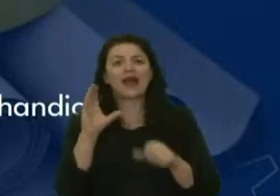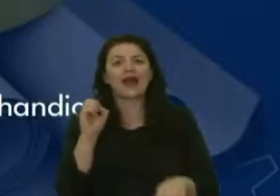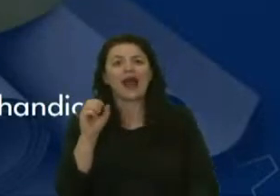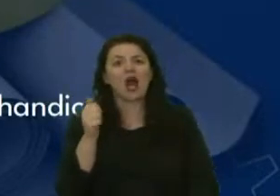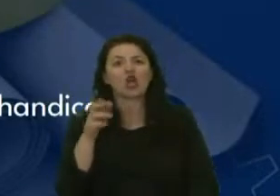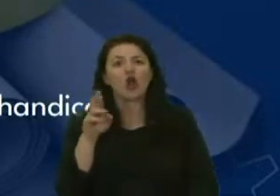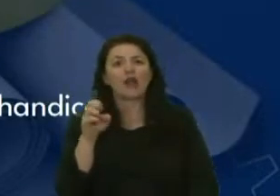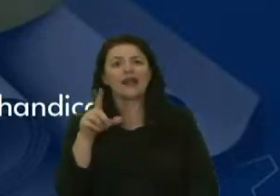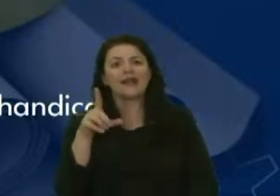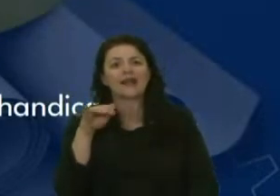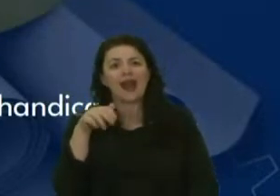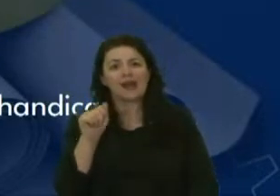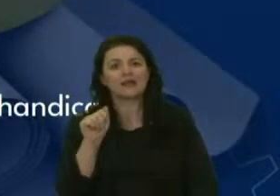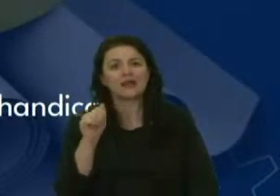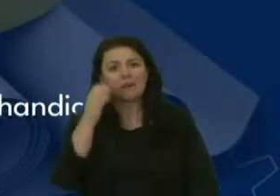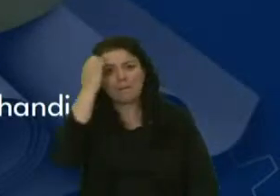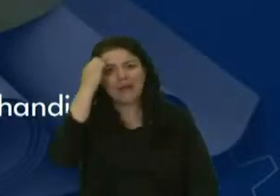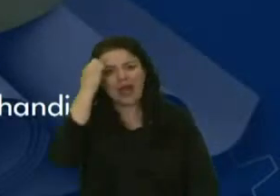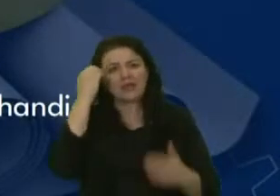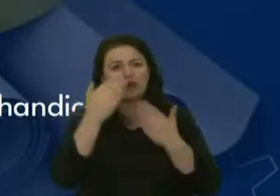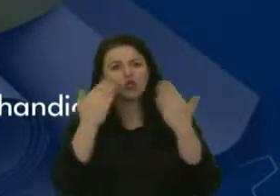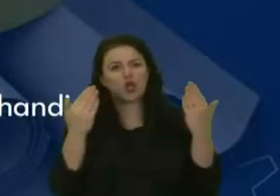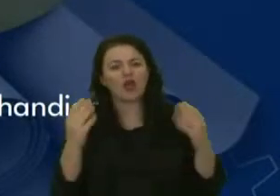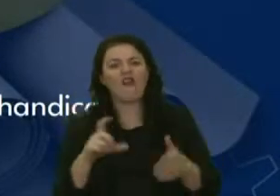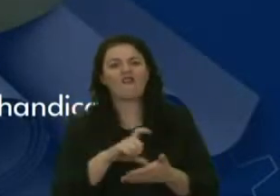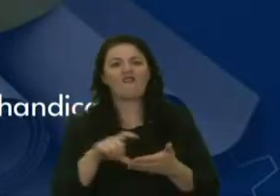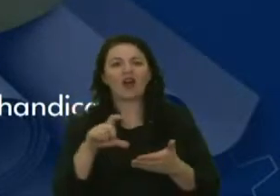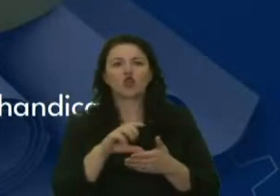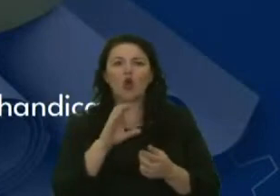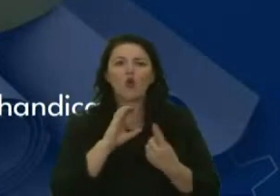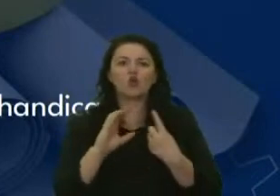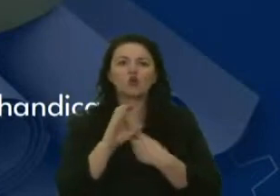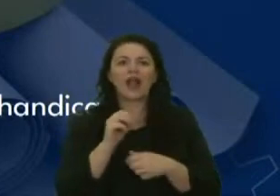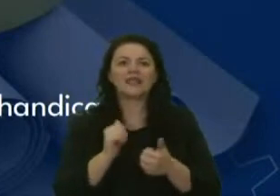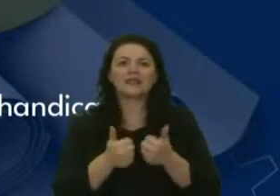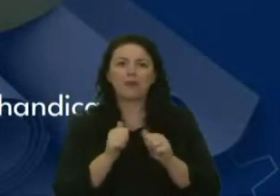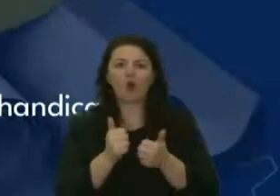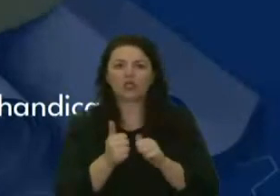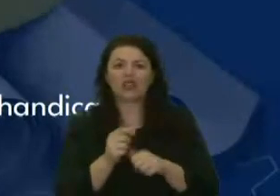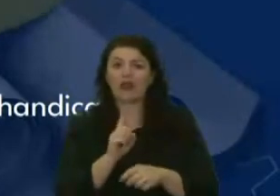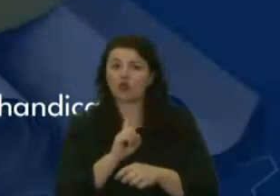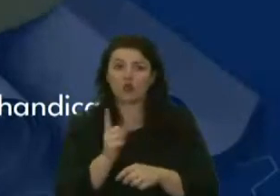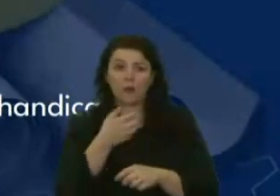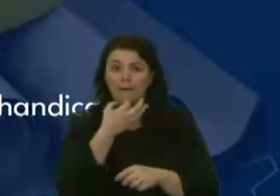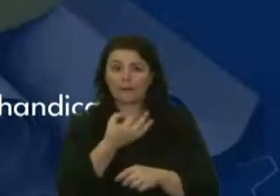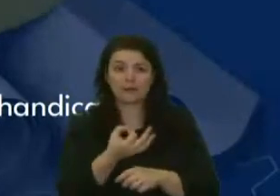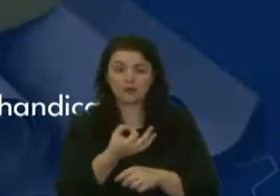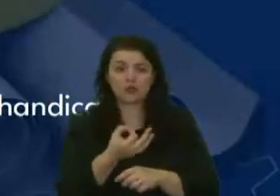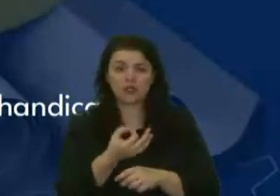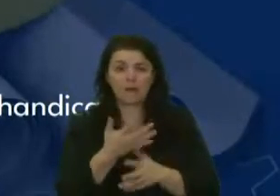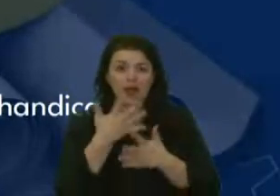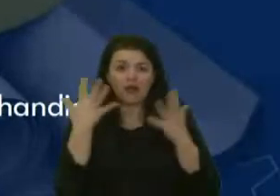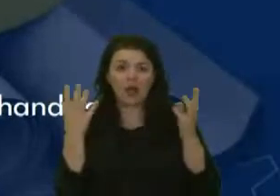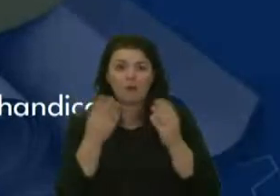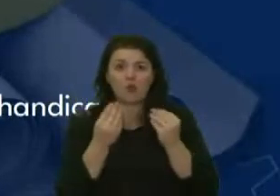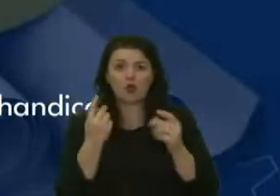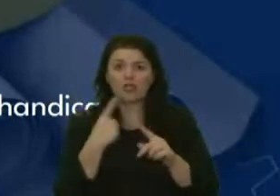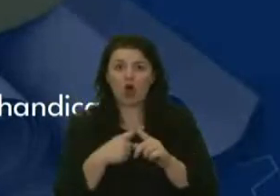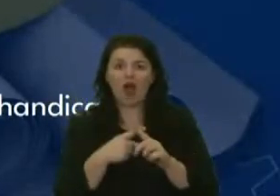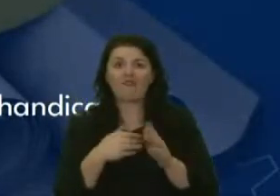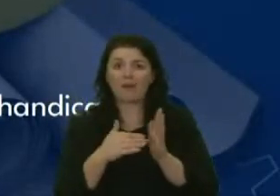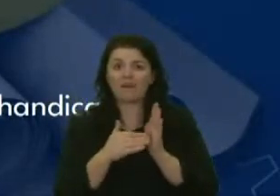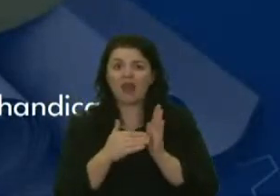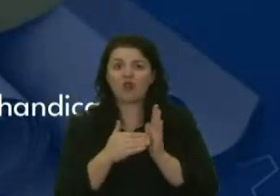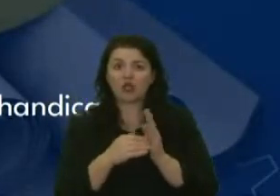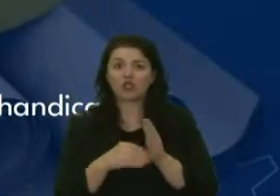ă muzeului voucherele culturale și sportive despre care am vorbit Nu mai insist asupra lor Am precizat de multe ori de ce avem nevoie să